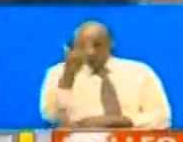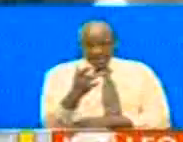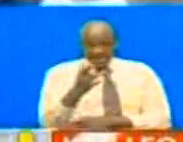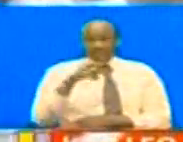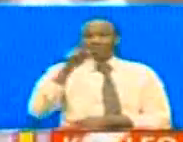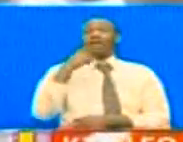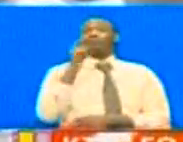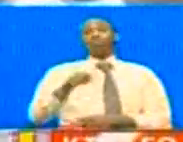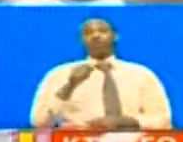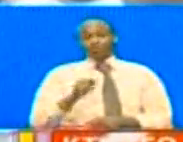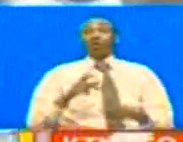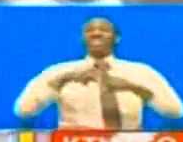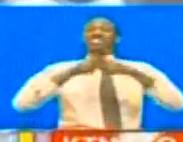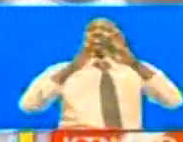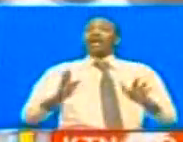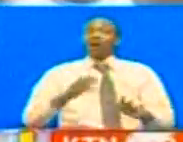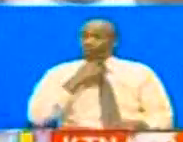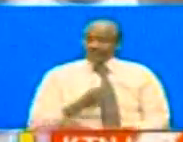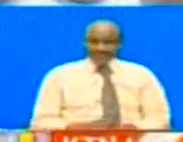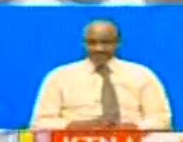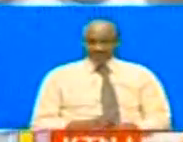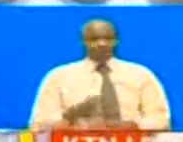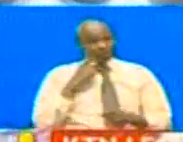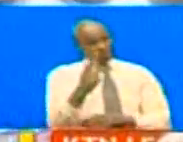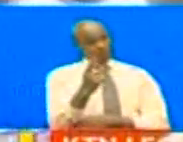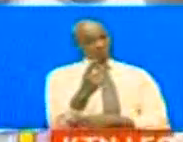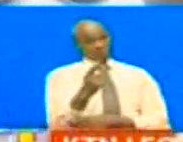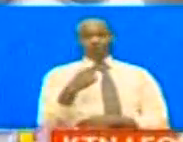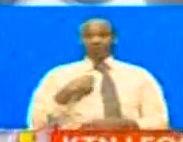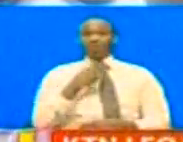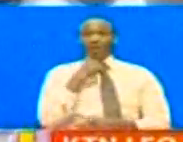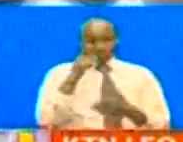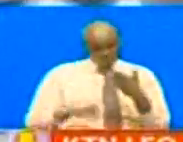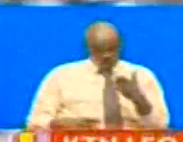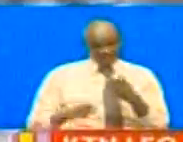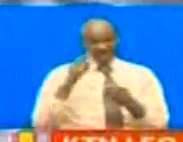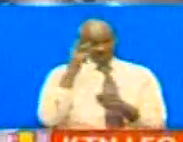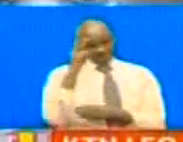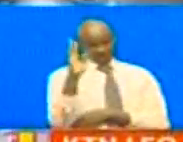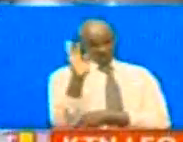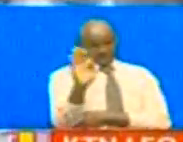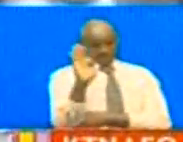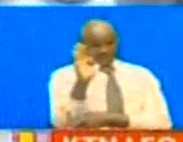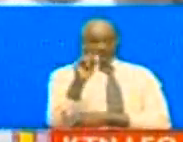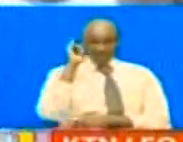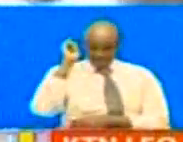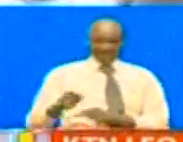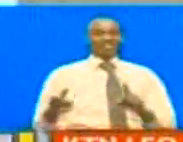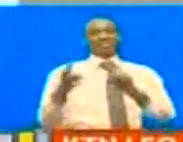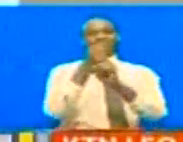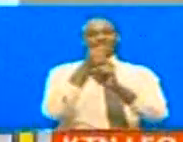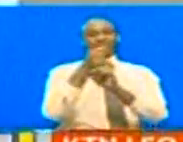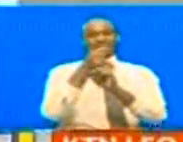amesoma, atasoma mpaka kuwa engineer. Kwa hivyo tunataka hayo maono yake lazima